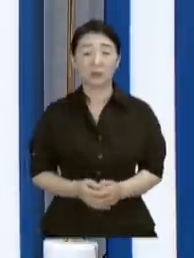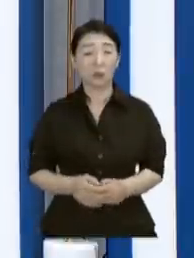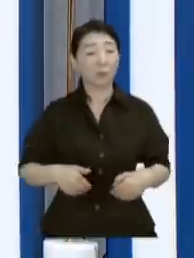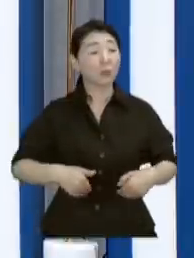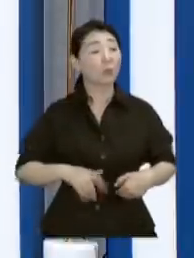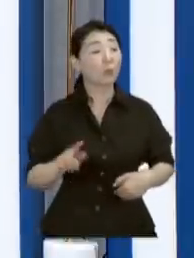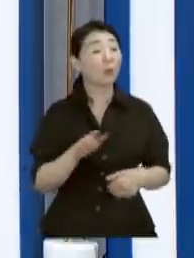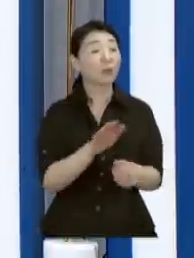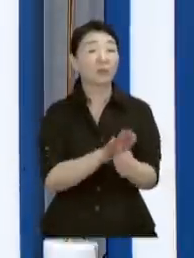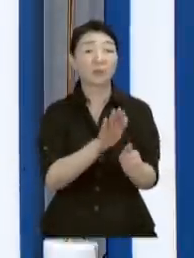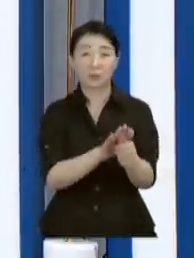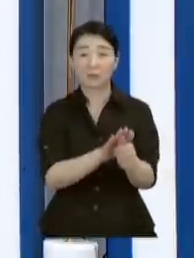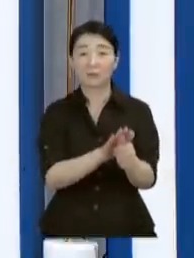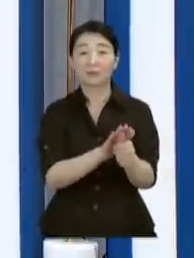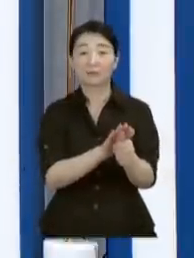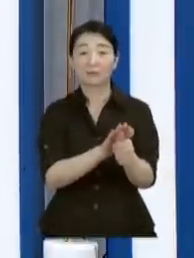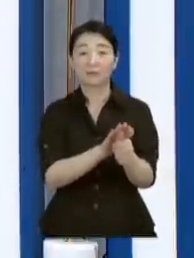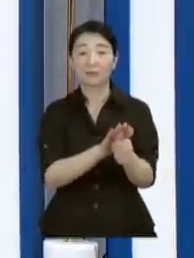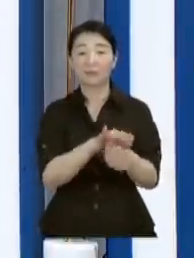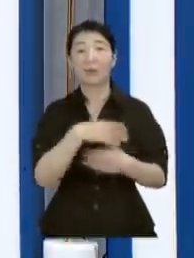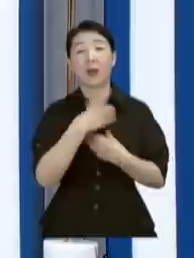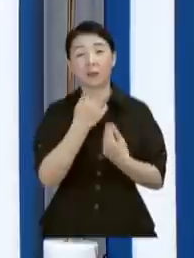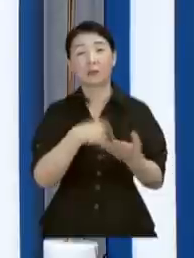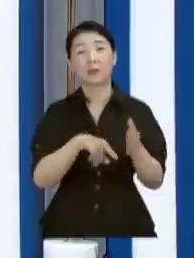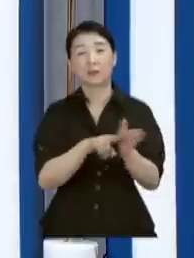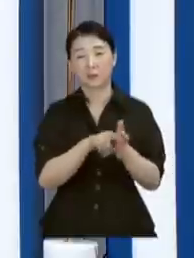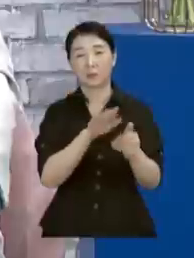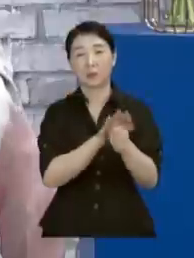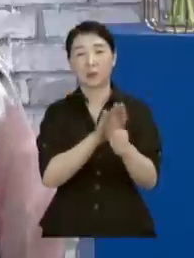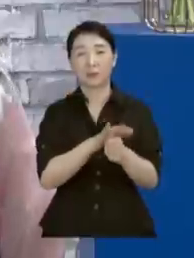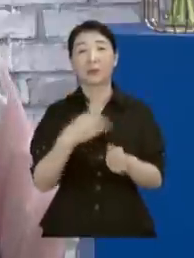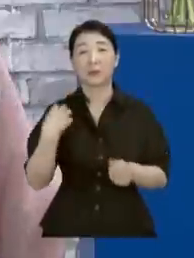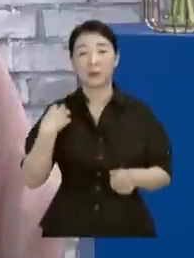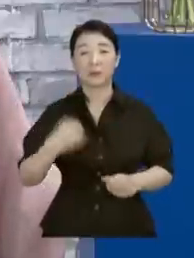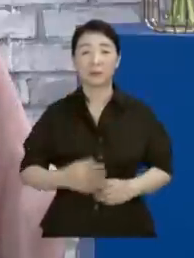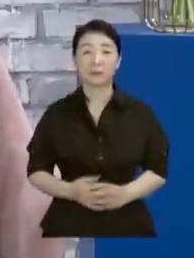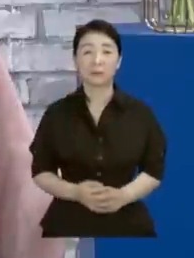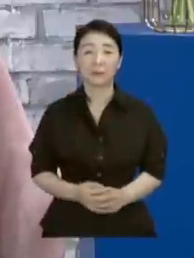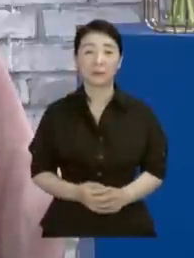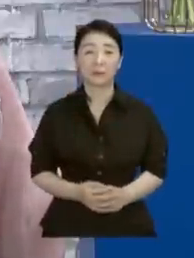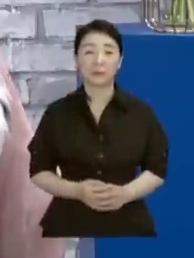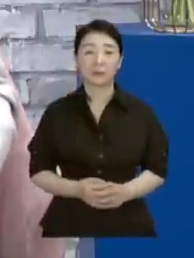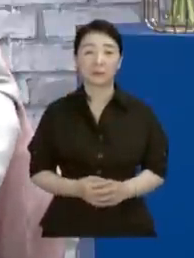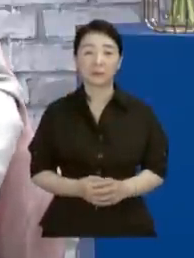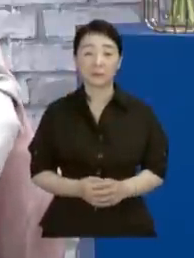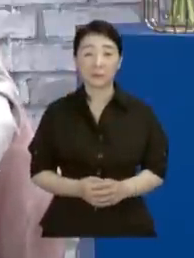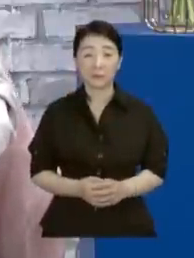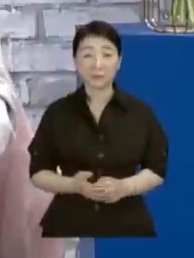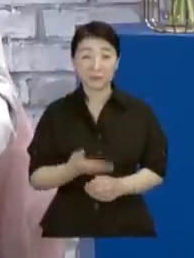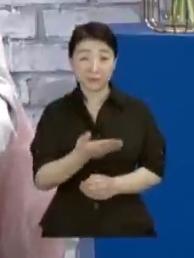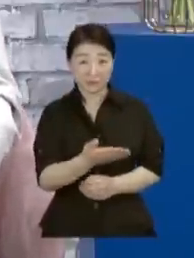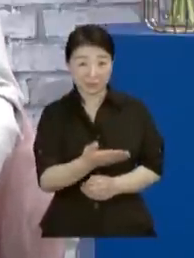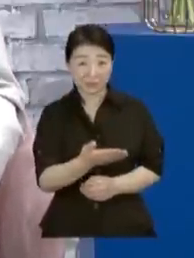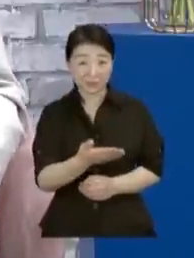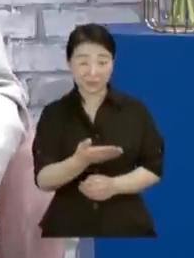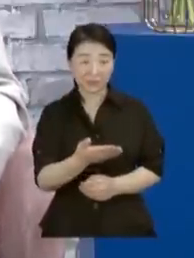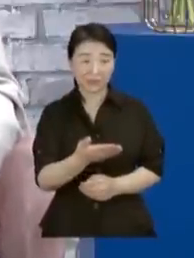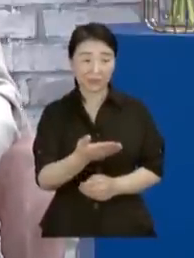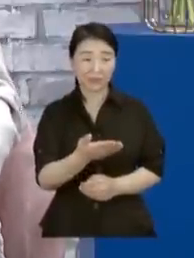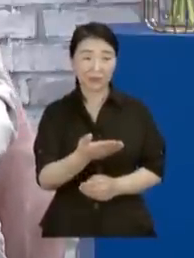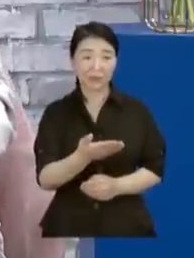지원을 하고 같이 이제 예, 정착을 도와드리죠. 그러면 지금까지 우리 저 상담사님이